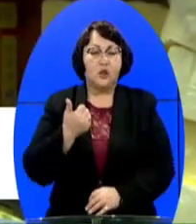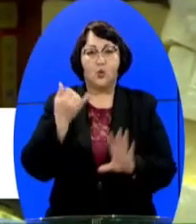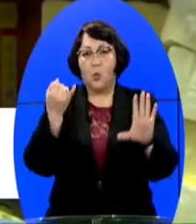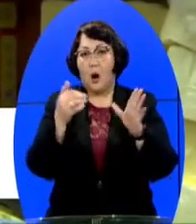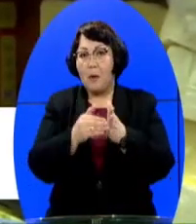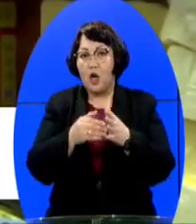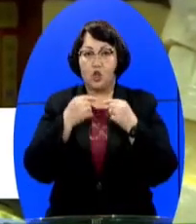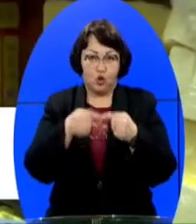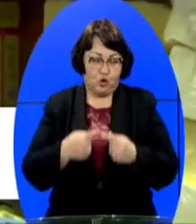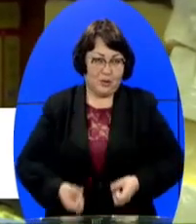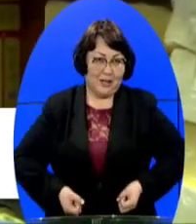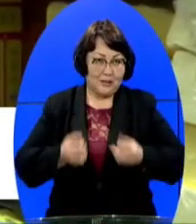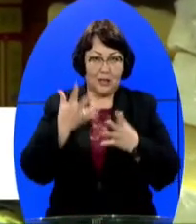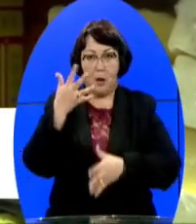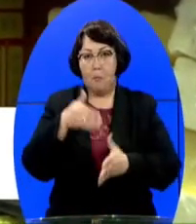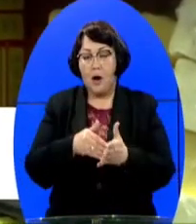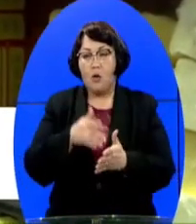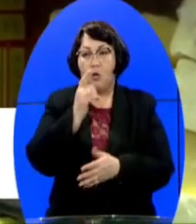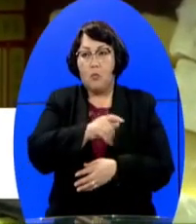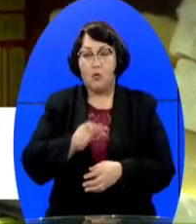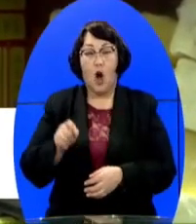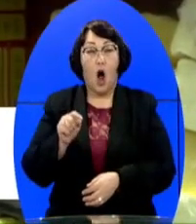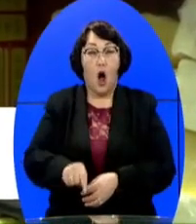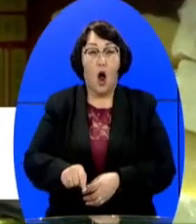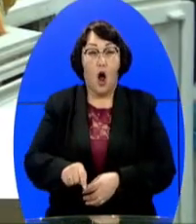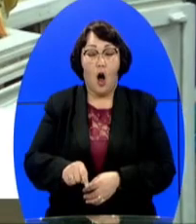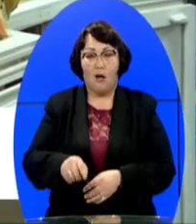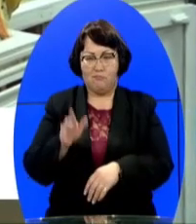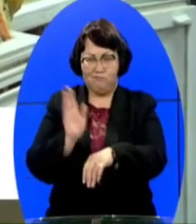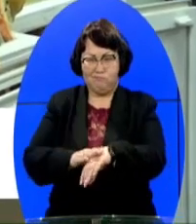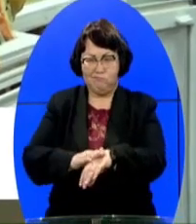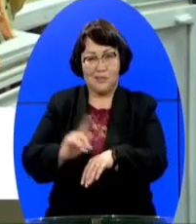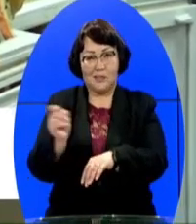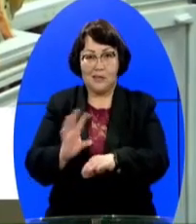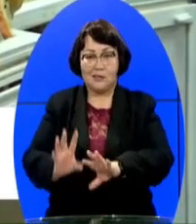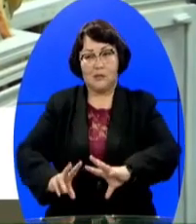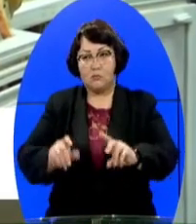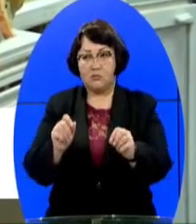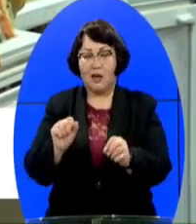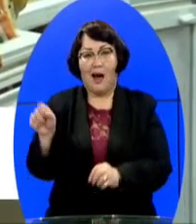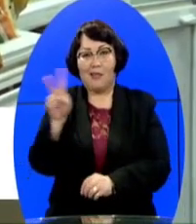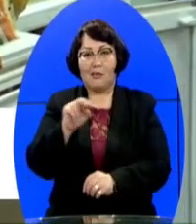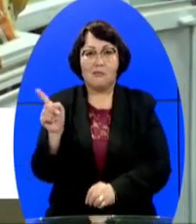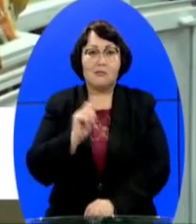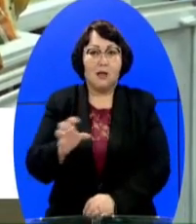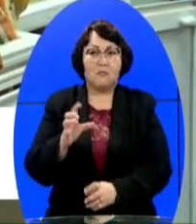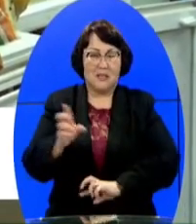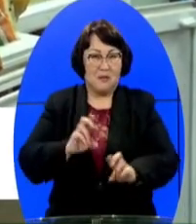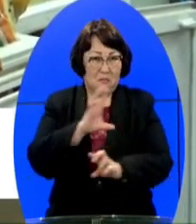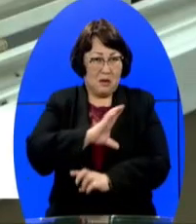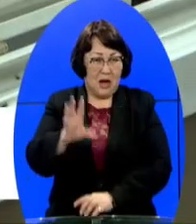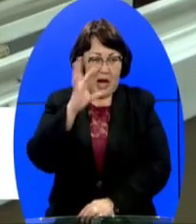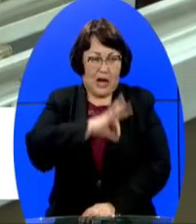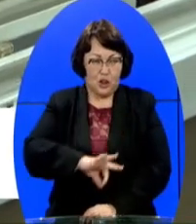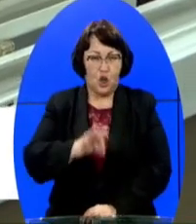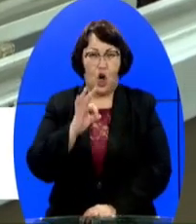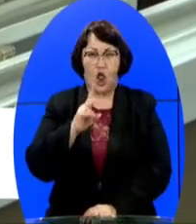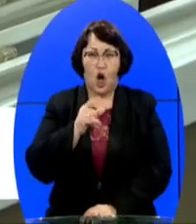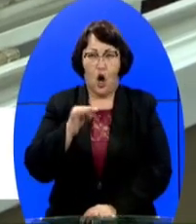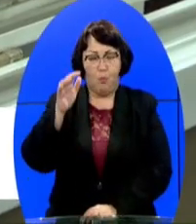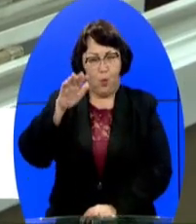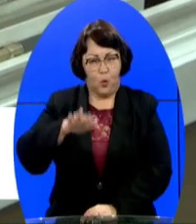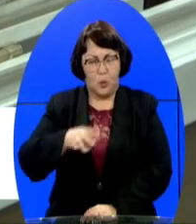гаруй зөрчил илрүүлж 5,000 гаруйг нь газар дээр нь арилгуулсан байна. Бизнесийн байгууллагын хувьд ашиг орлого нь буурчихсан хүнд байгаа учраас аль болох